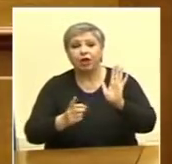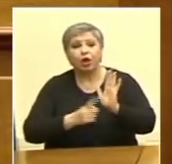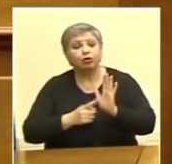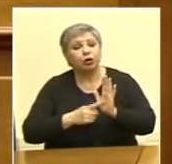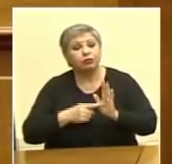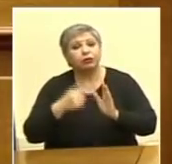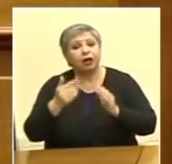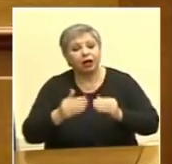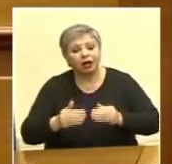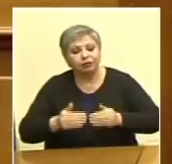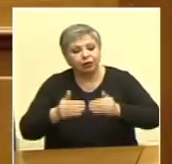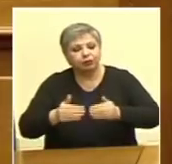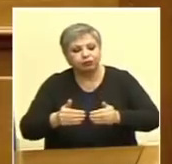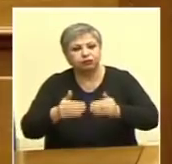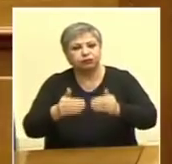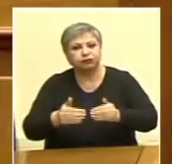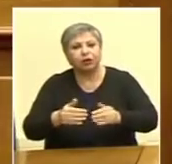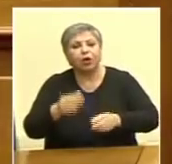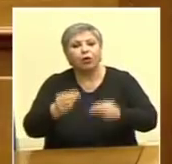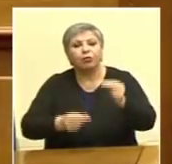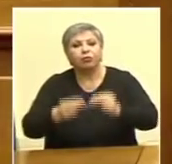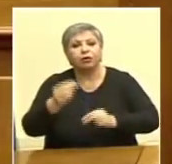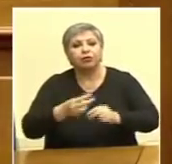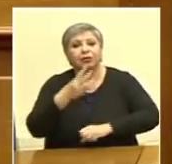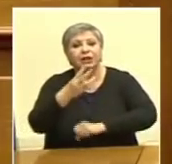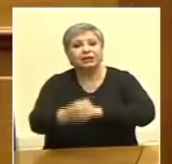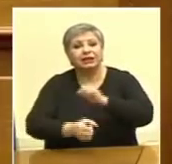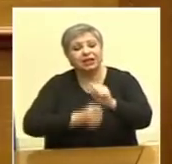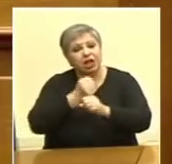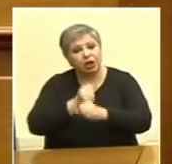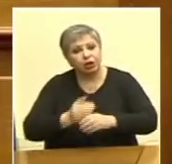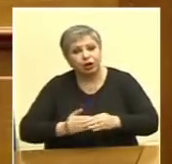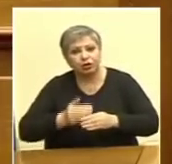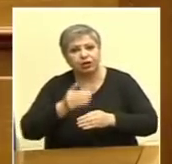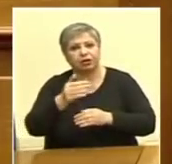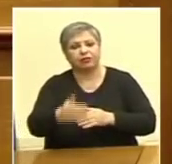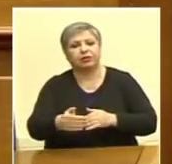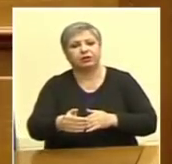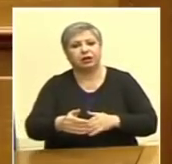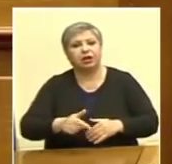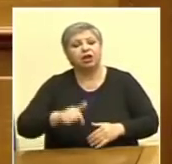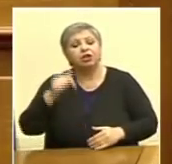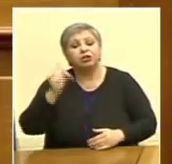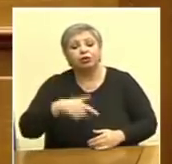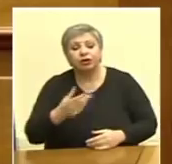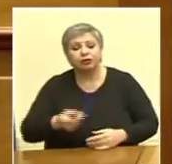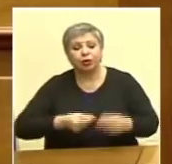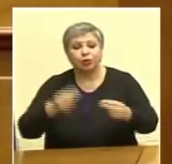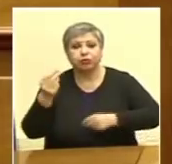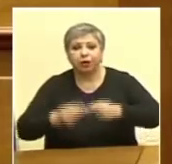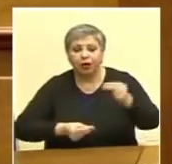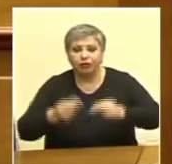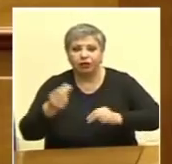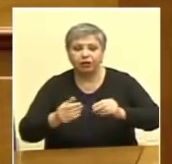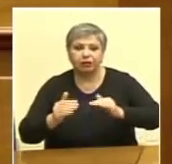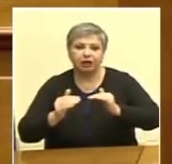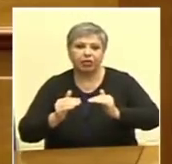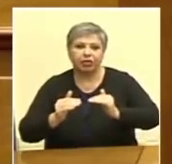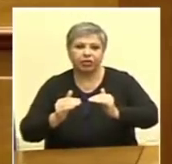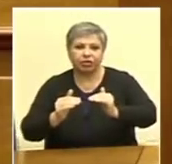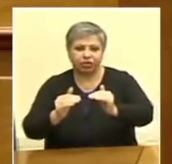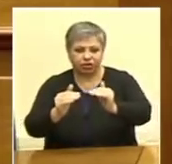πρόβλημα 3 χρόνια αργότερα. Στέλνεται συνειδητά στο μέλλον άλυτα προβλήματα. Και αυτό συνιστά